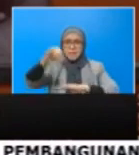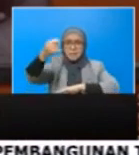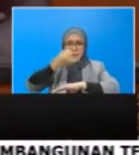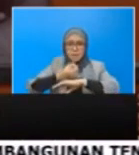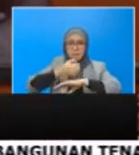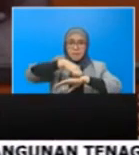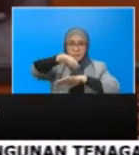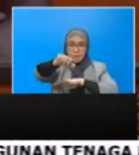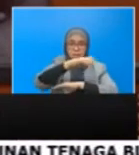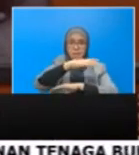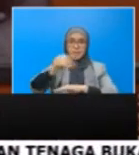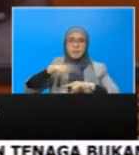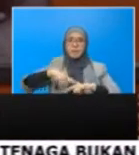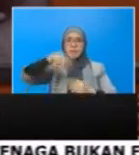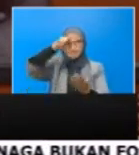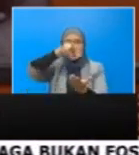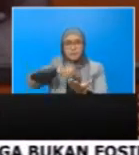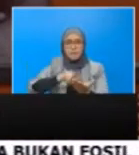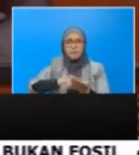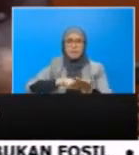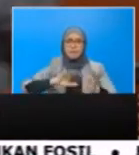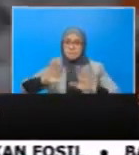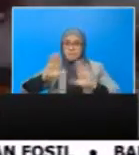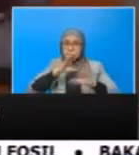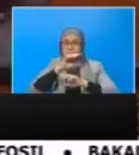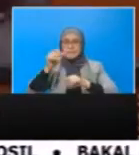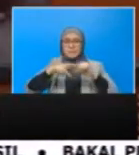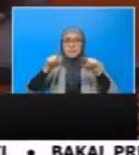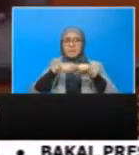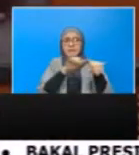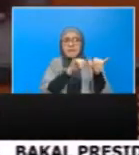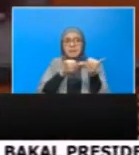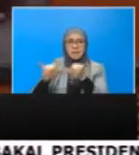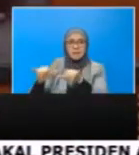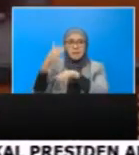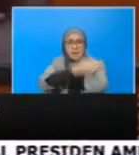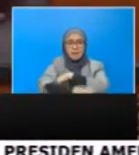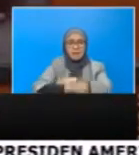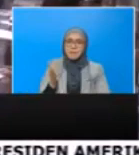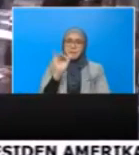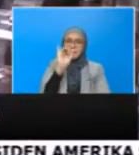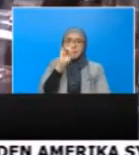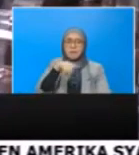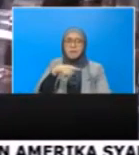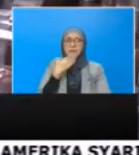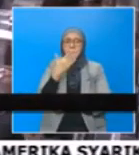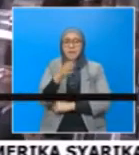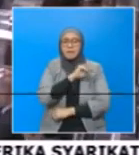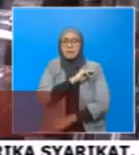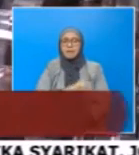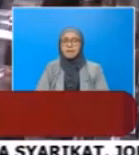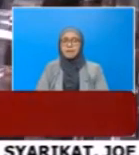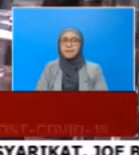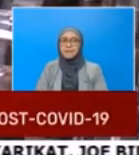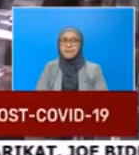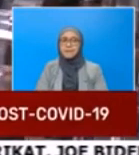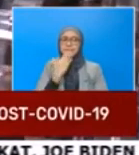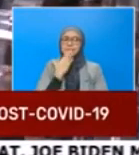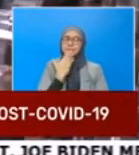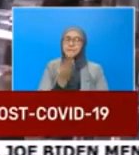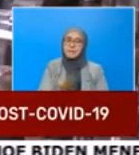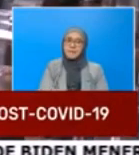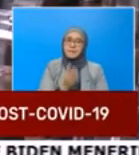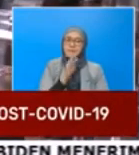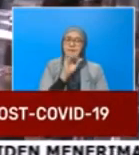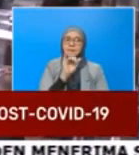dan penerimaan standard industri dan teknikal negara masing-masing serta perkongsian maklumat. Dato Sri Azmin Ali further